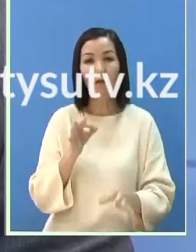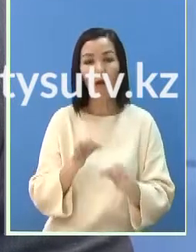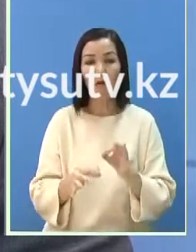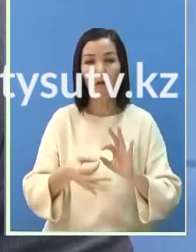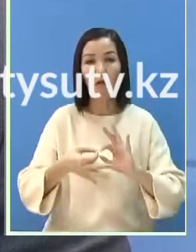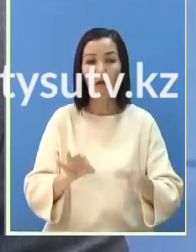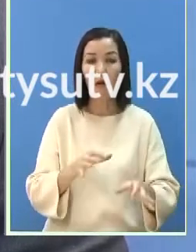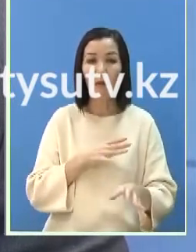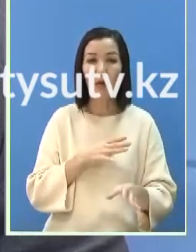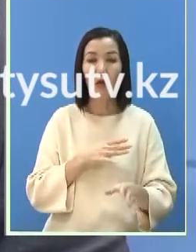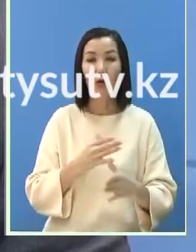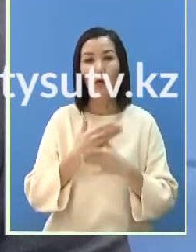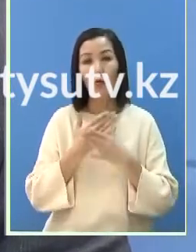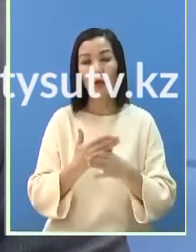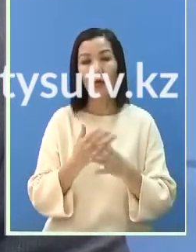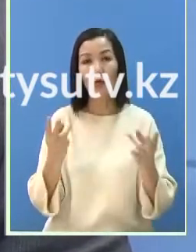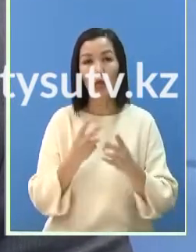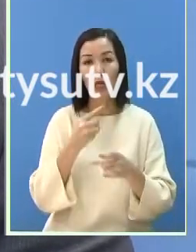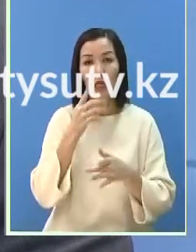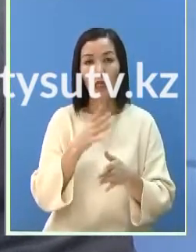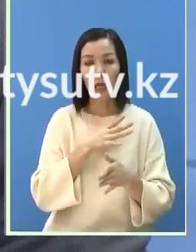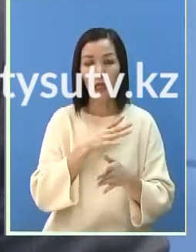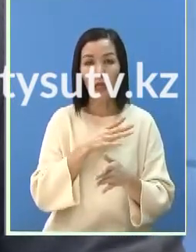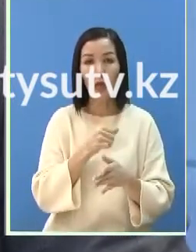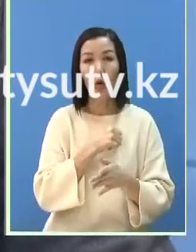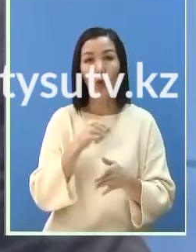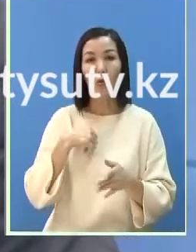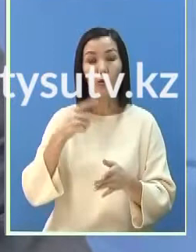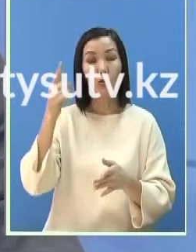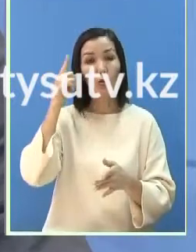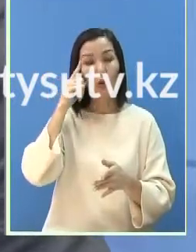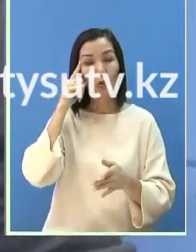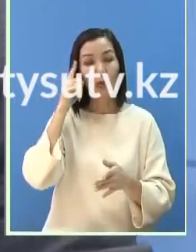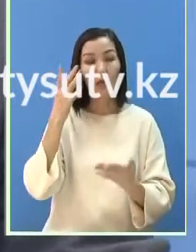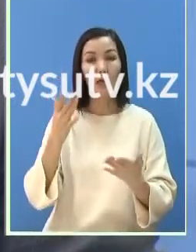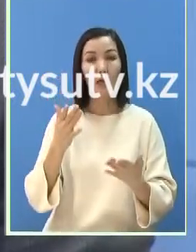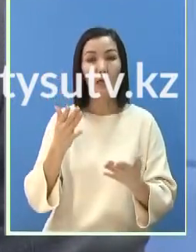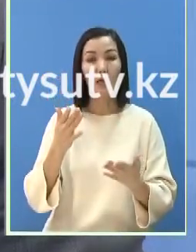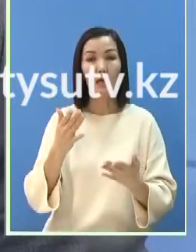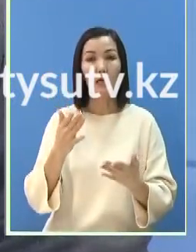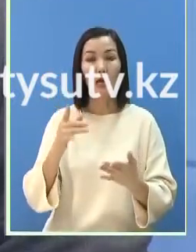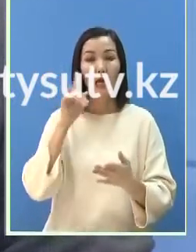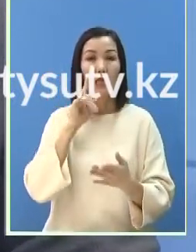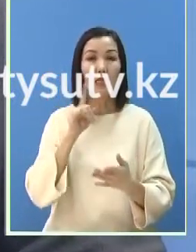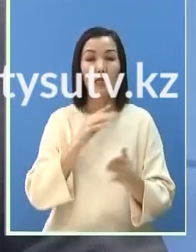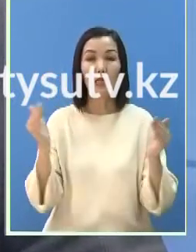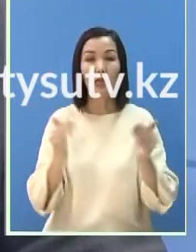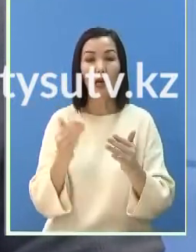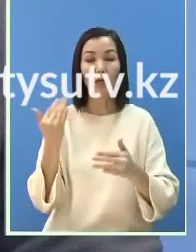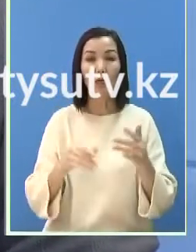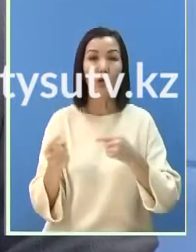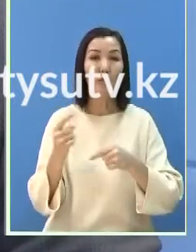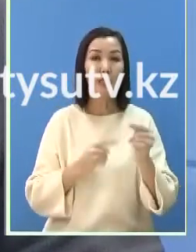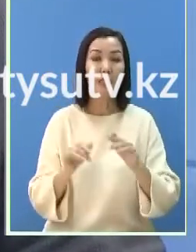жан-жақты көмектесуге шақырды. Бұл өзімнің ойымнан осы еліміздегі шағын және орта